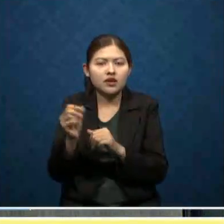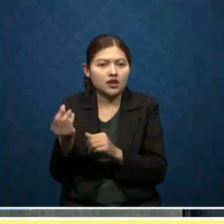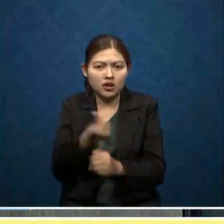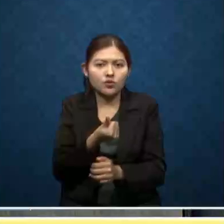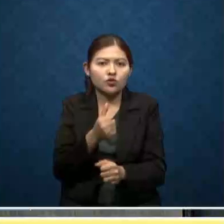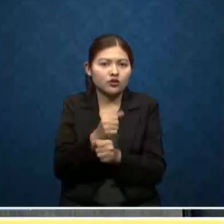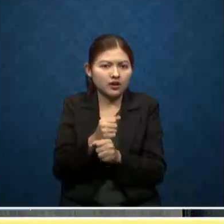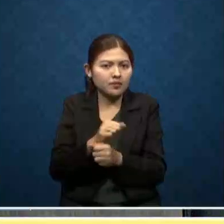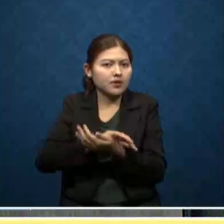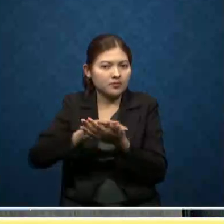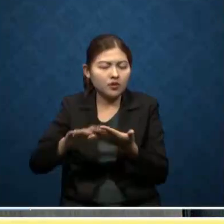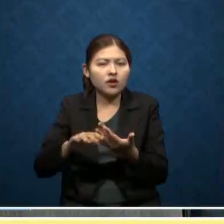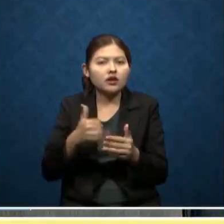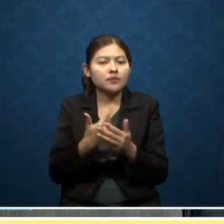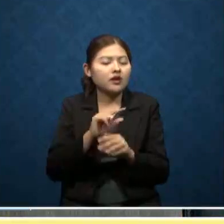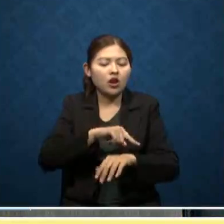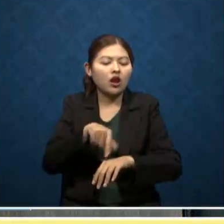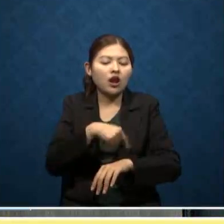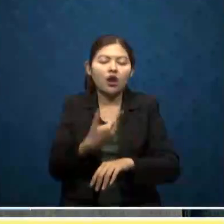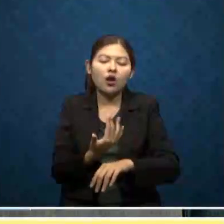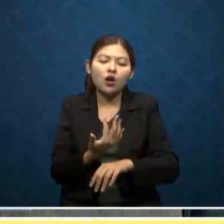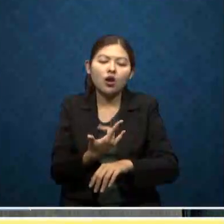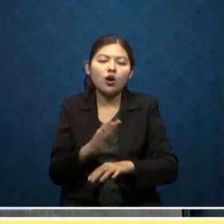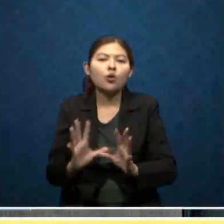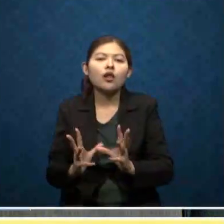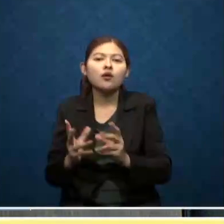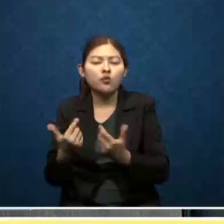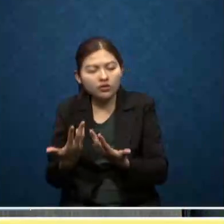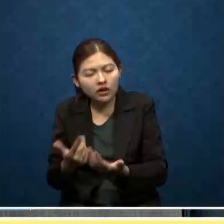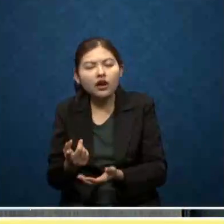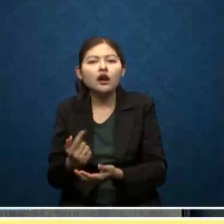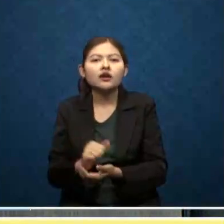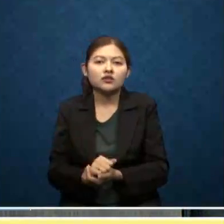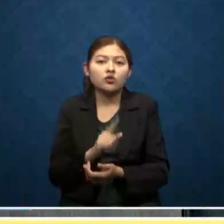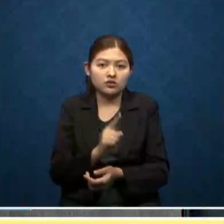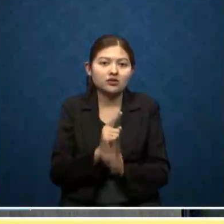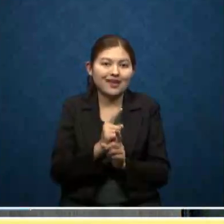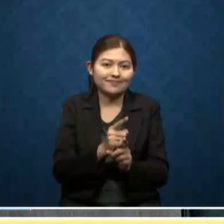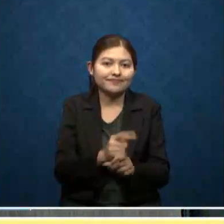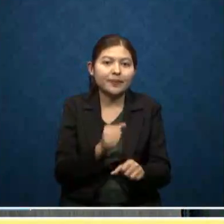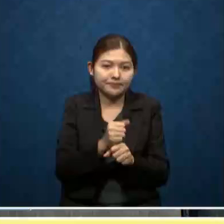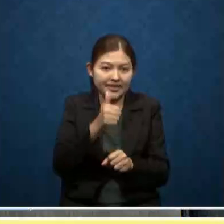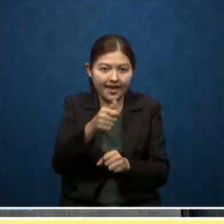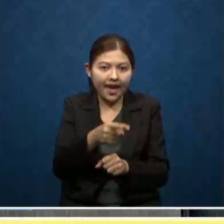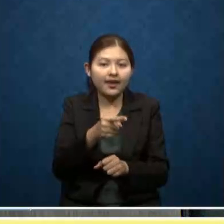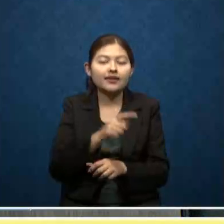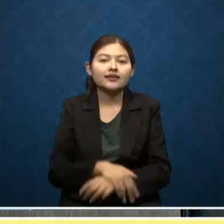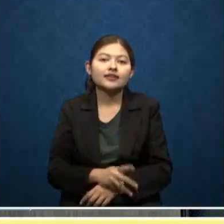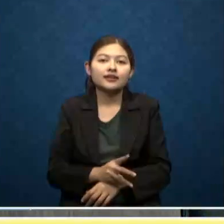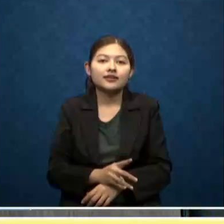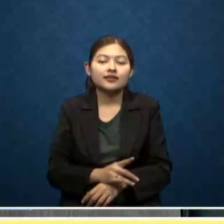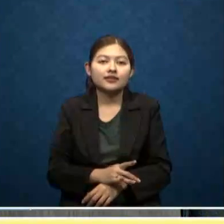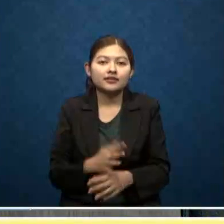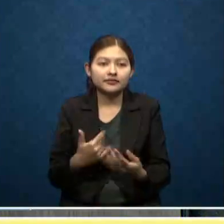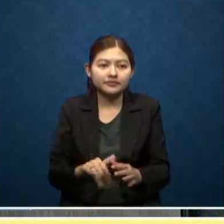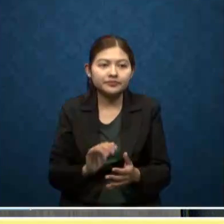เสร็จครับรอเวลาจนกระทั่งหมดเวลาไปทานี้ต้องติดตามนะครับต้องติดตามให้ได้ในเรื่องของการสร้างธรรมาภิบาลใน